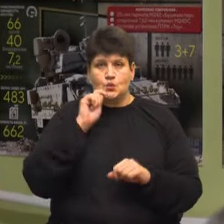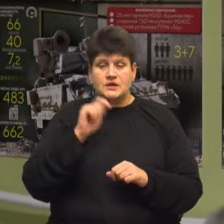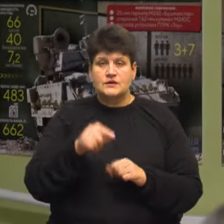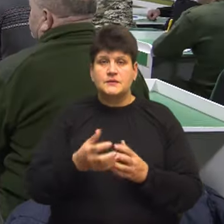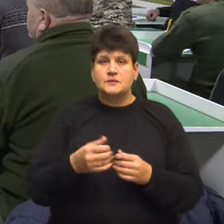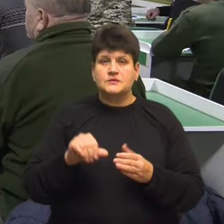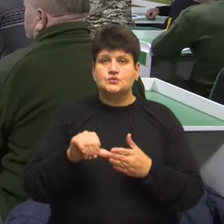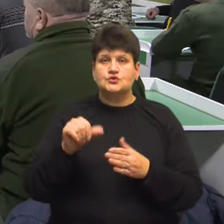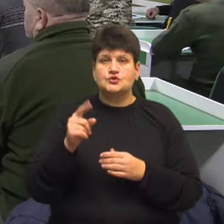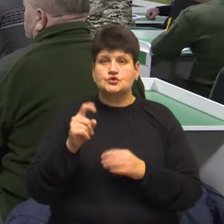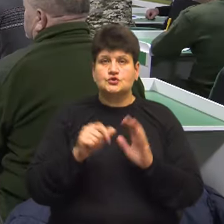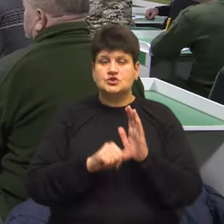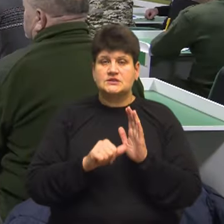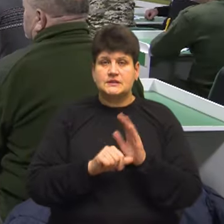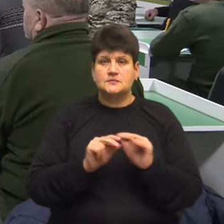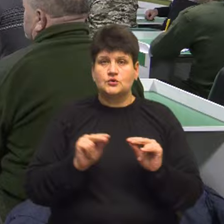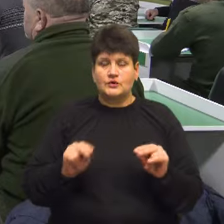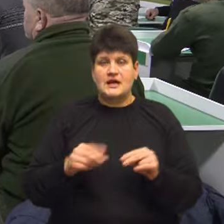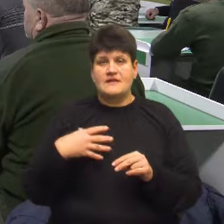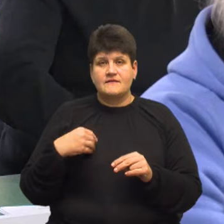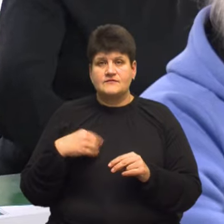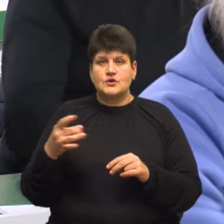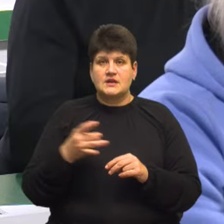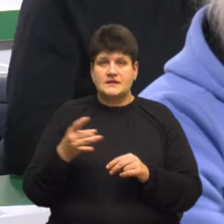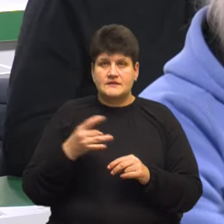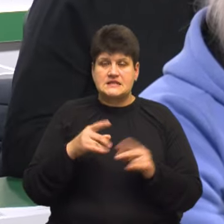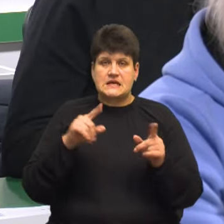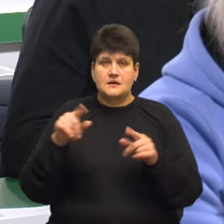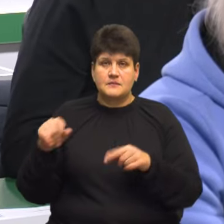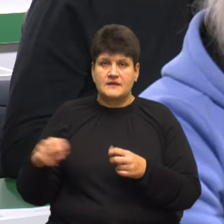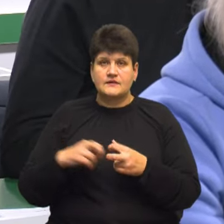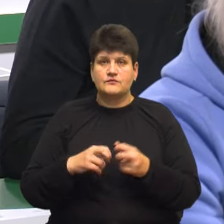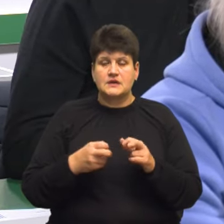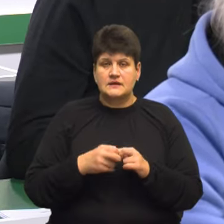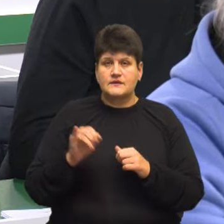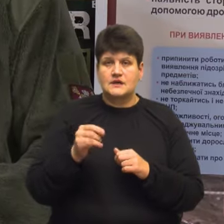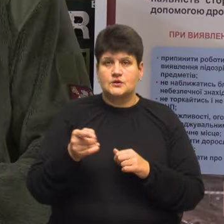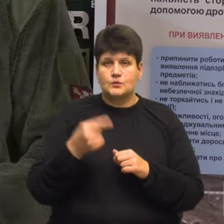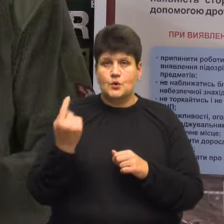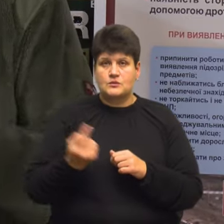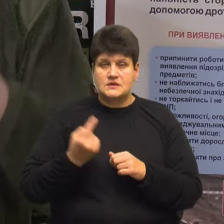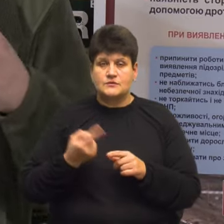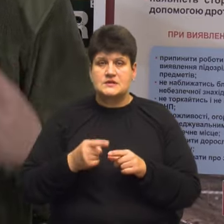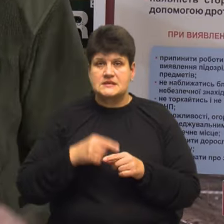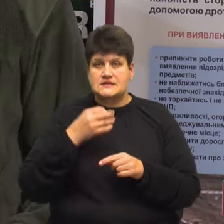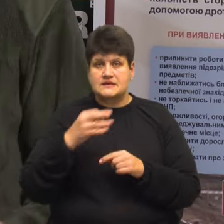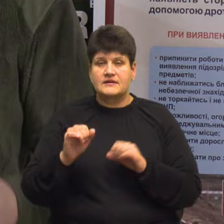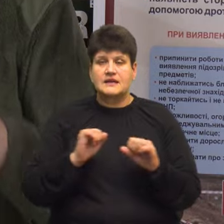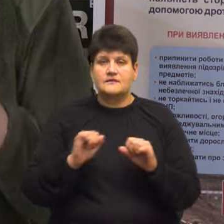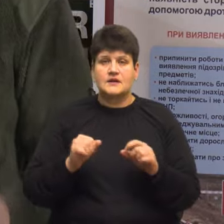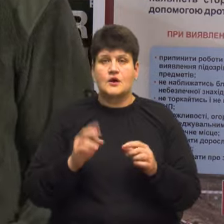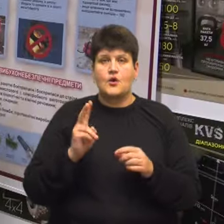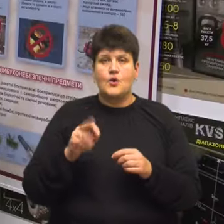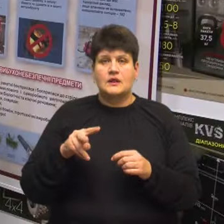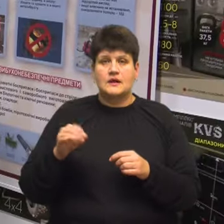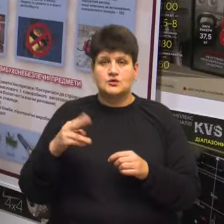участь 160 педагогів Львівської, Рівненської, Закарпатської, Івано-Франківської та Тернопільської областей. Про це повідомив керівник коледжу Вадим